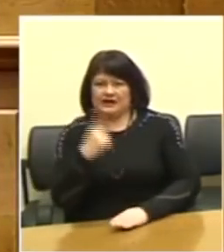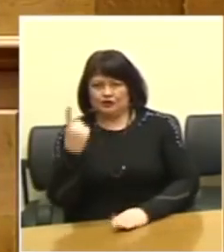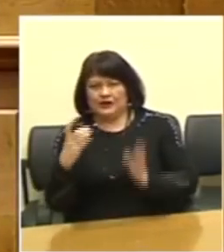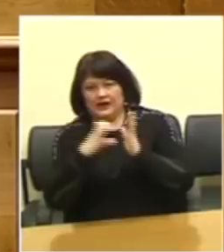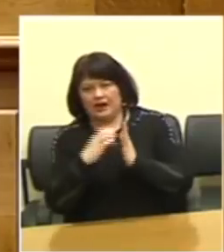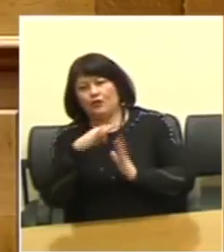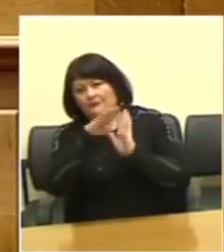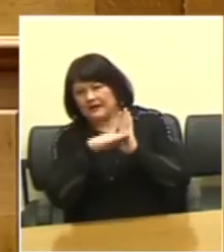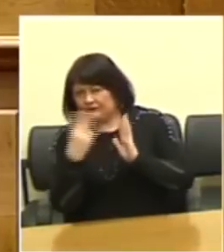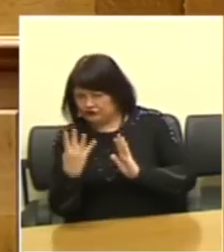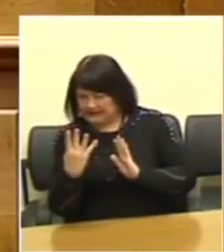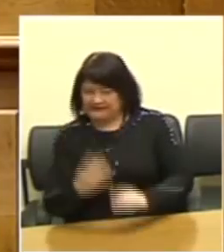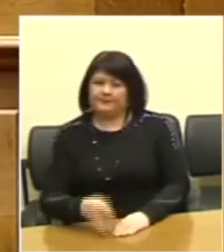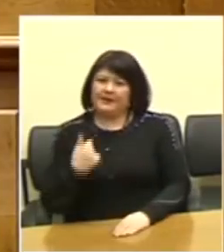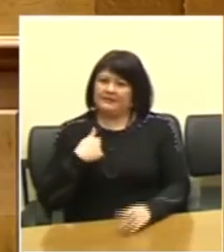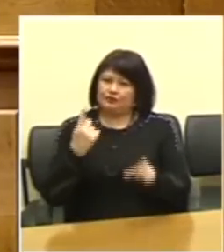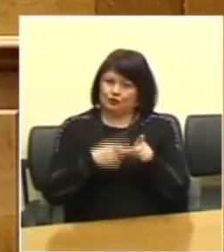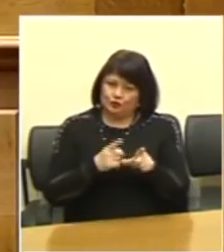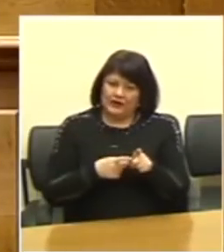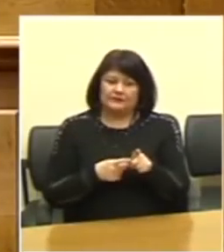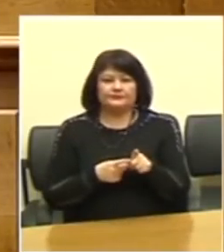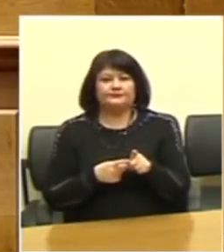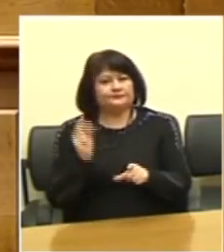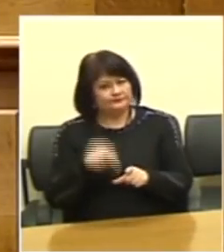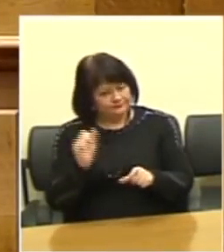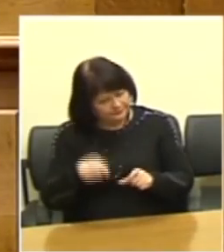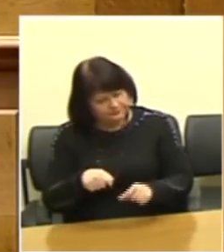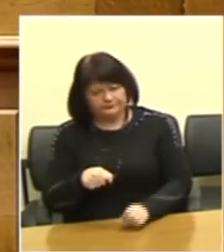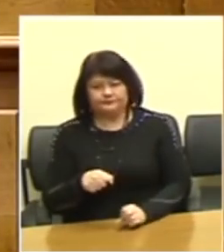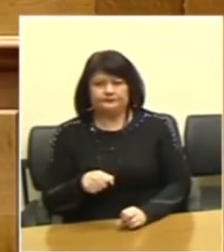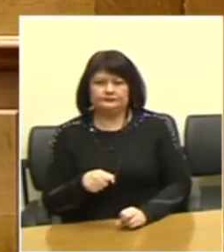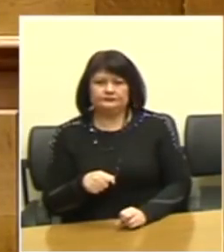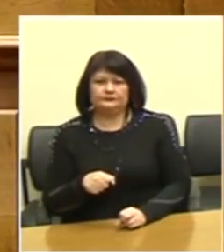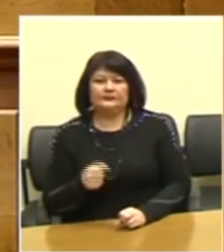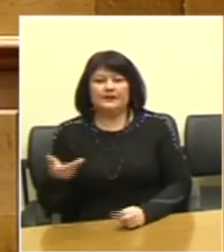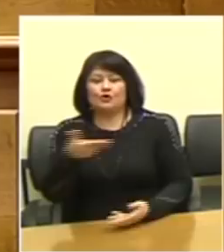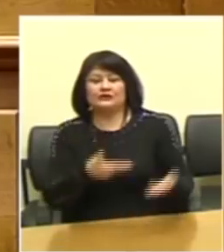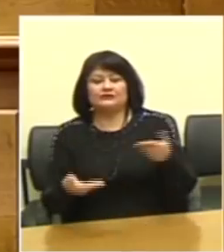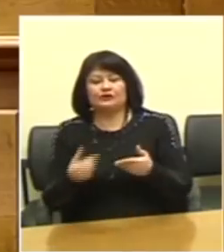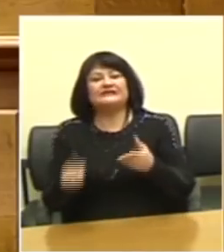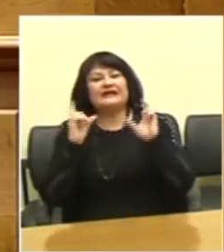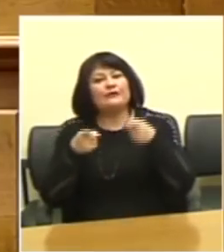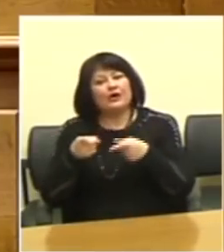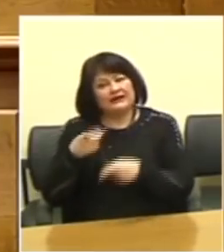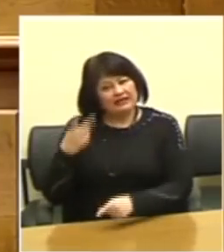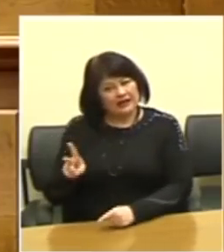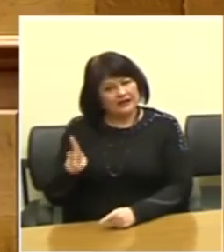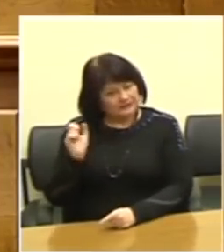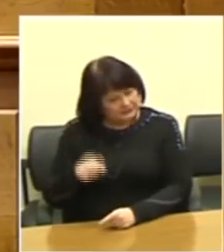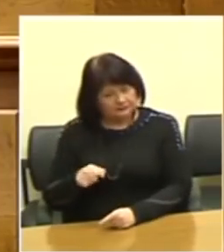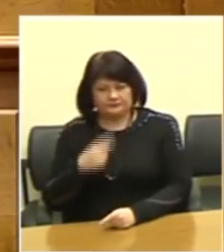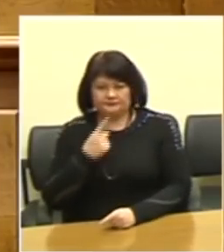παράγραφος 4. Το ΚΚΕ ψήφισε υπέρ σε 2 προτάσεις της Νέας Δημοκρατίας